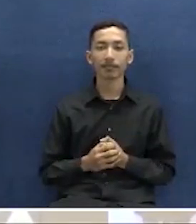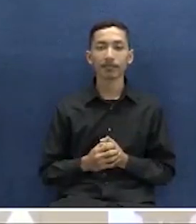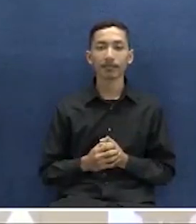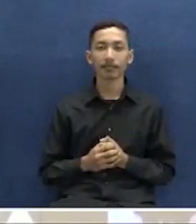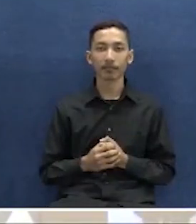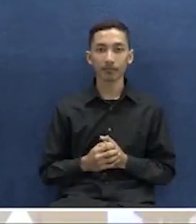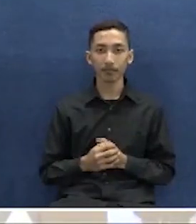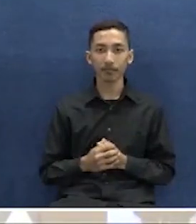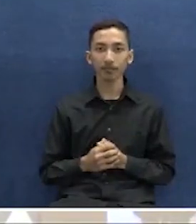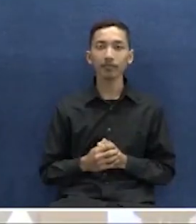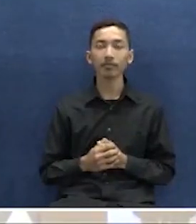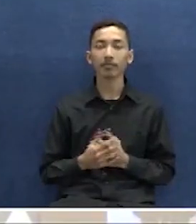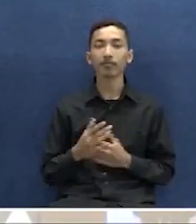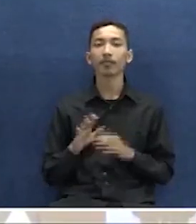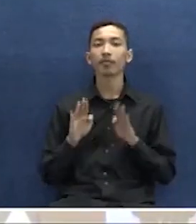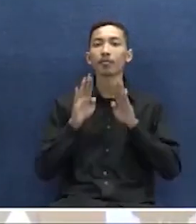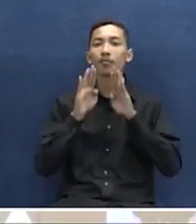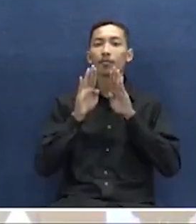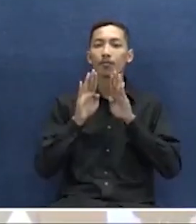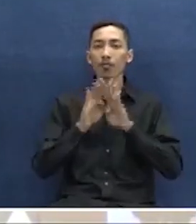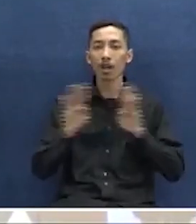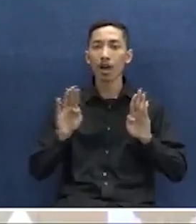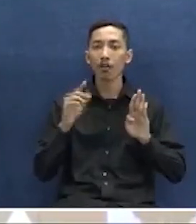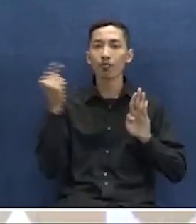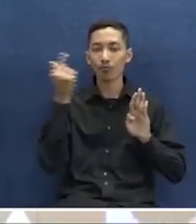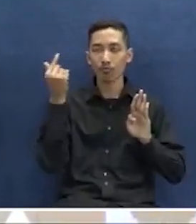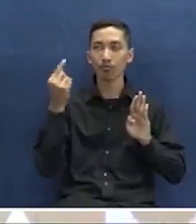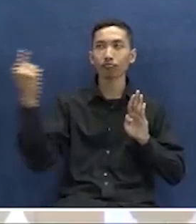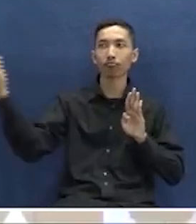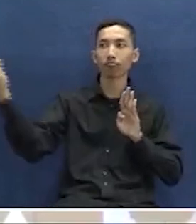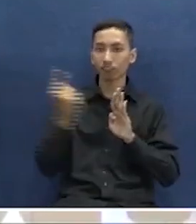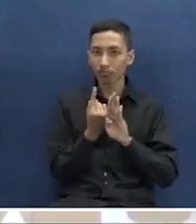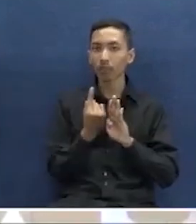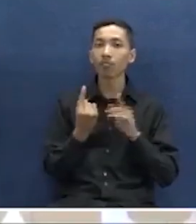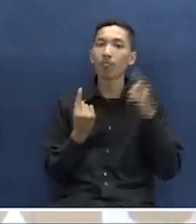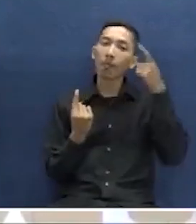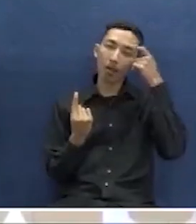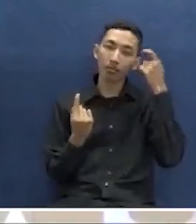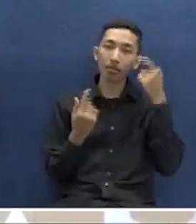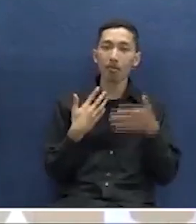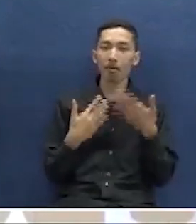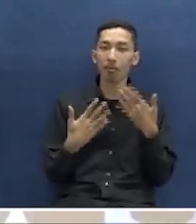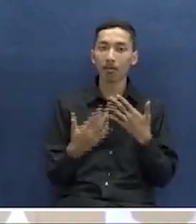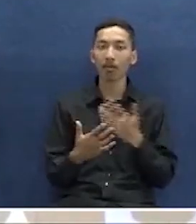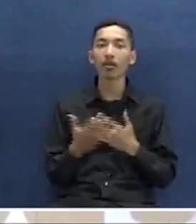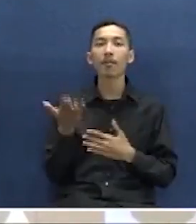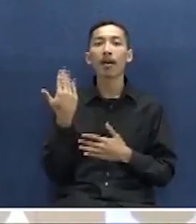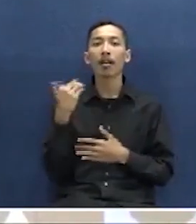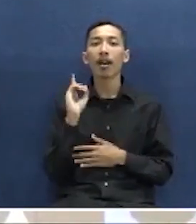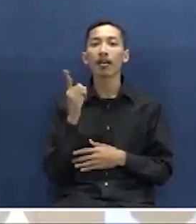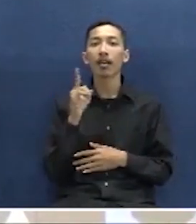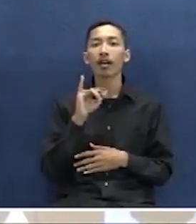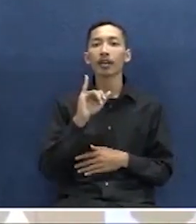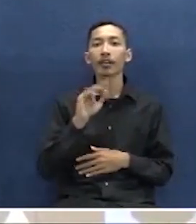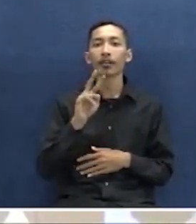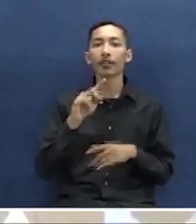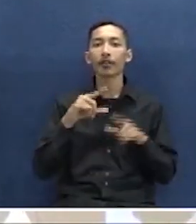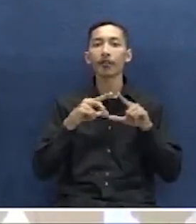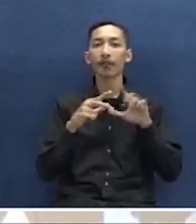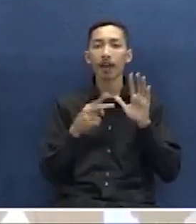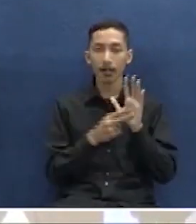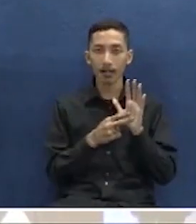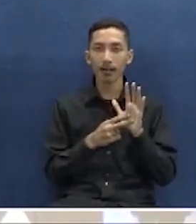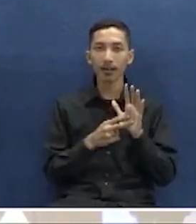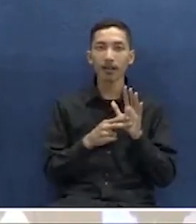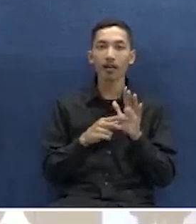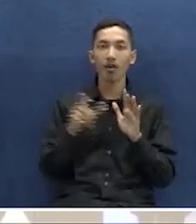kita openbaar kita benar-benar kita persilahkan yang udah ke situ lagi kemarin Ivan Ivan Seventeen Iya dan dia bikin dan hamdulillah dua